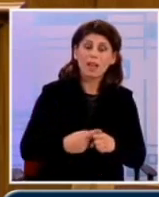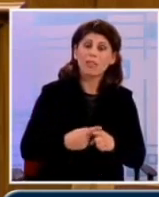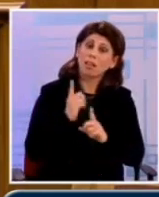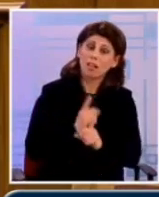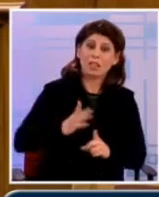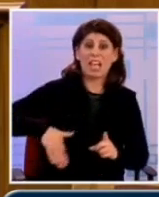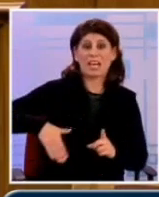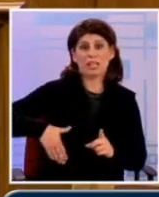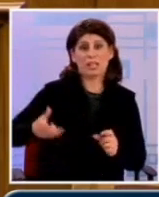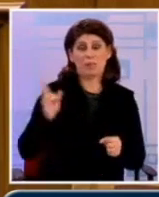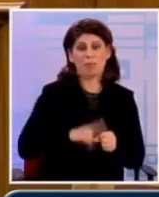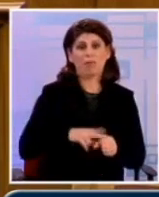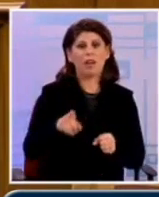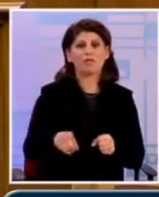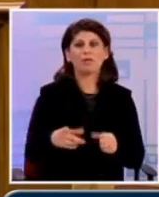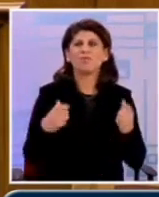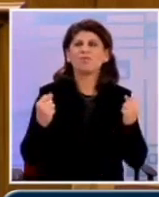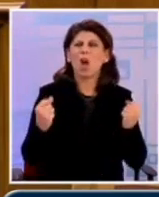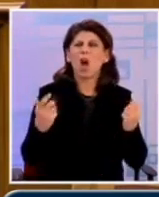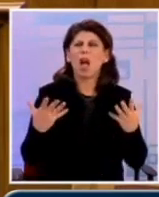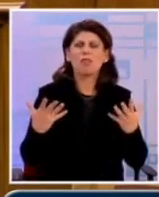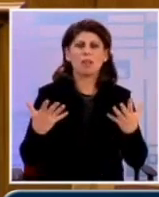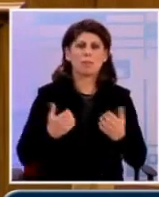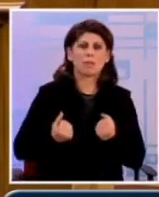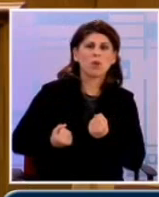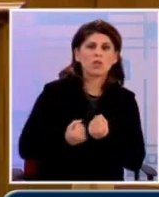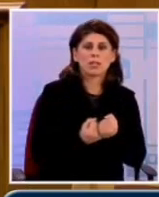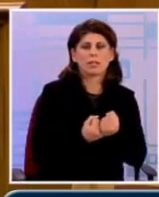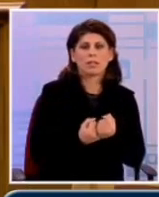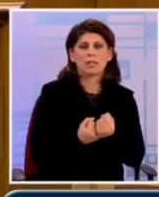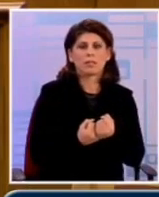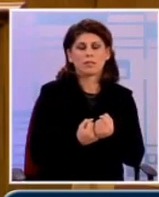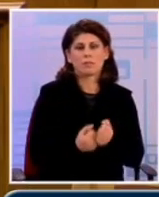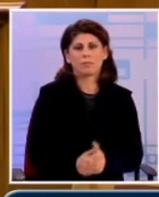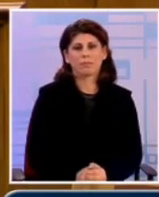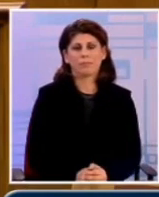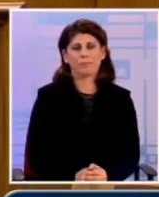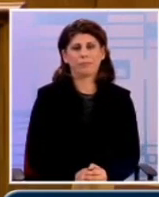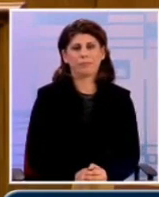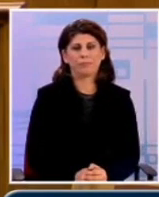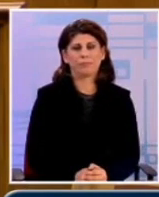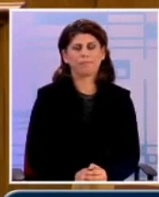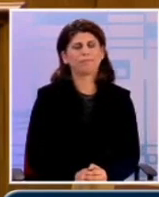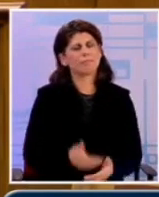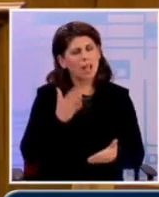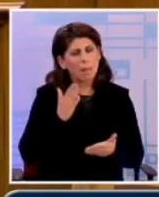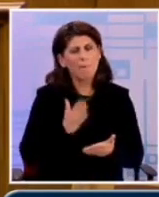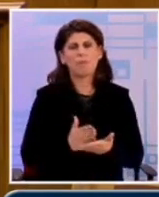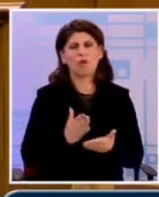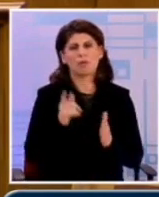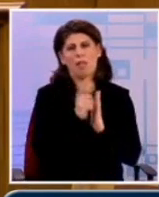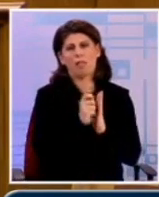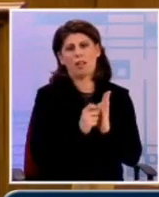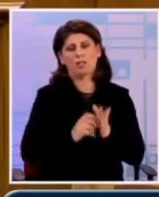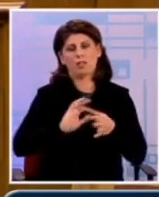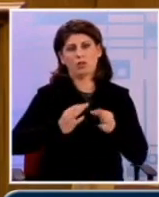Κρήτη, είναι οι πιο ένθερμοι υποστηρικτές για την απόλυτη καταγραφή